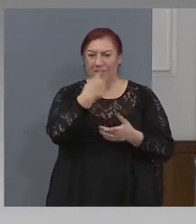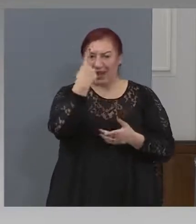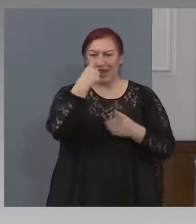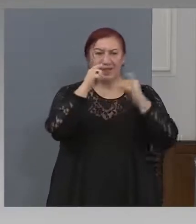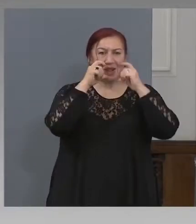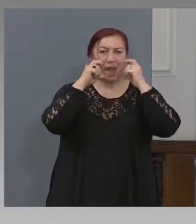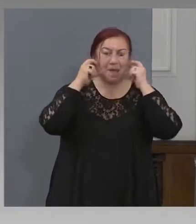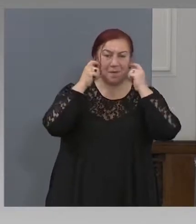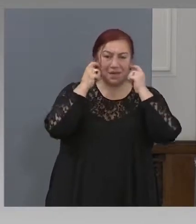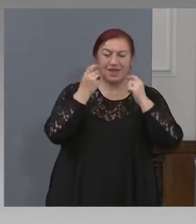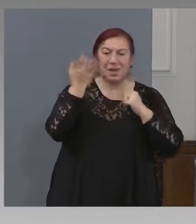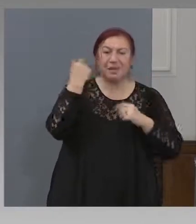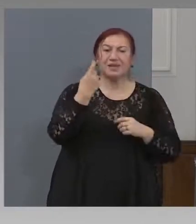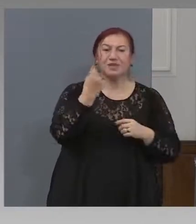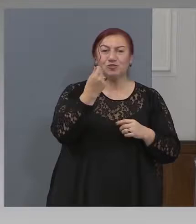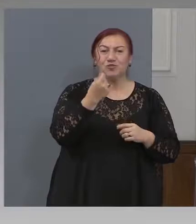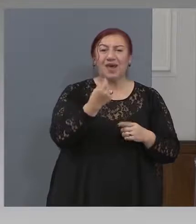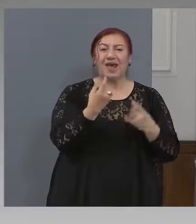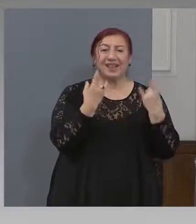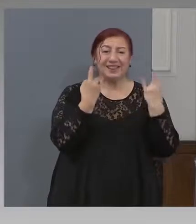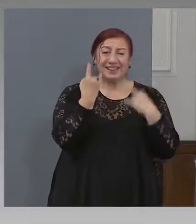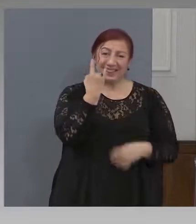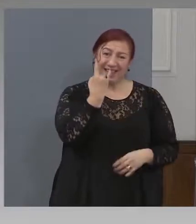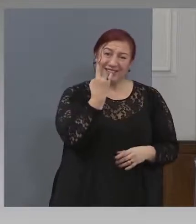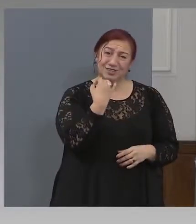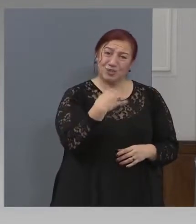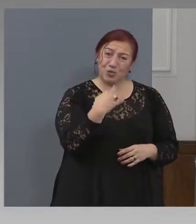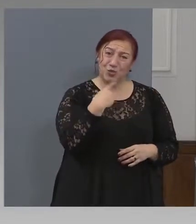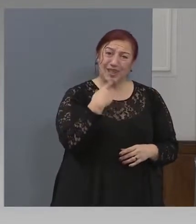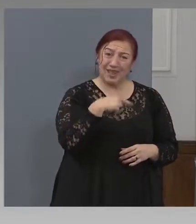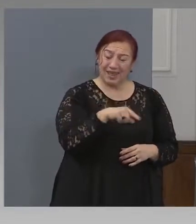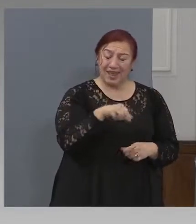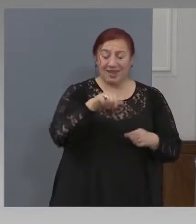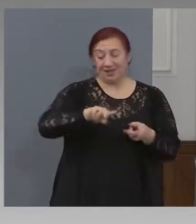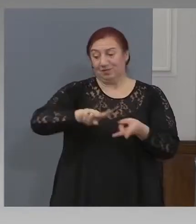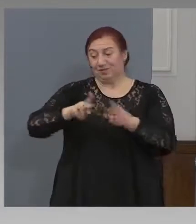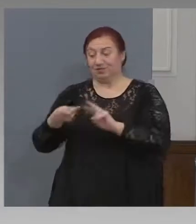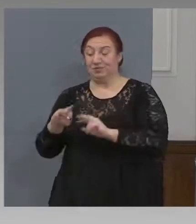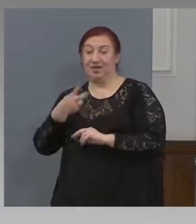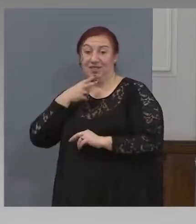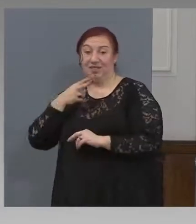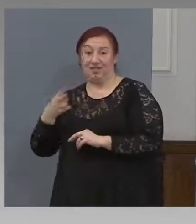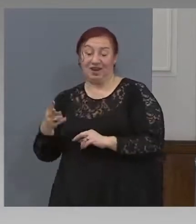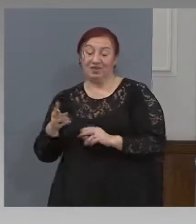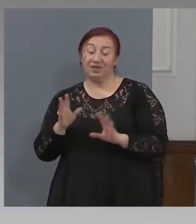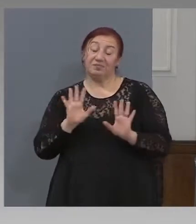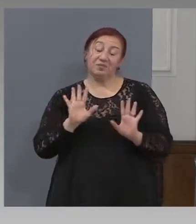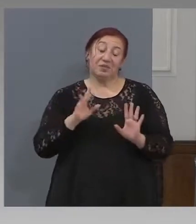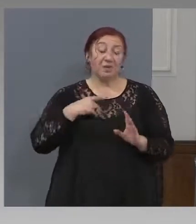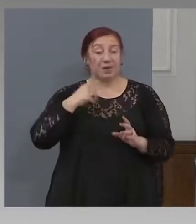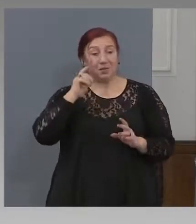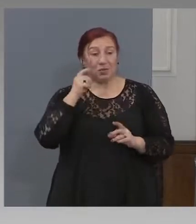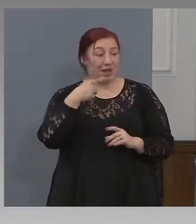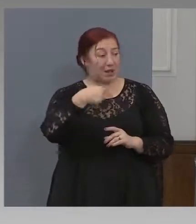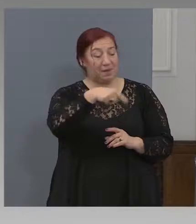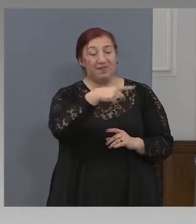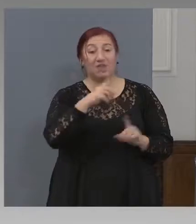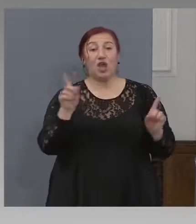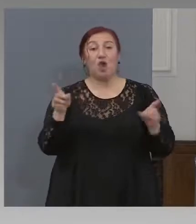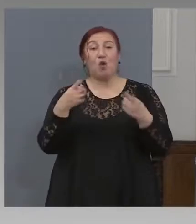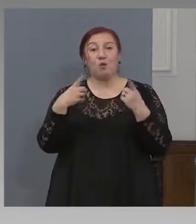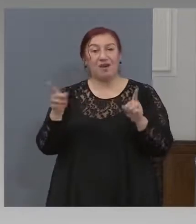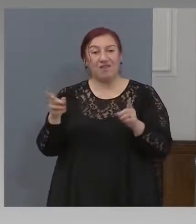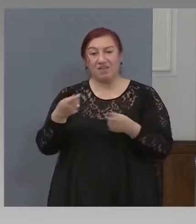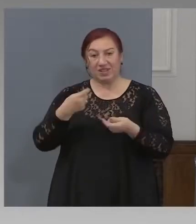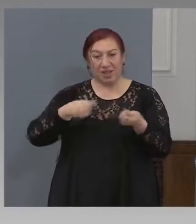сме я преодоляли спекулата. Госпожо, не знам, може би вие управлявате магазин, но не пазарувате. Как така не са